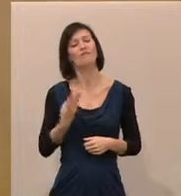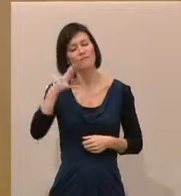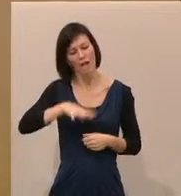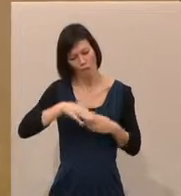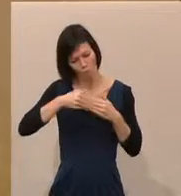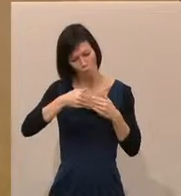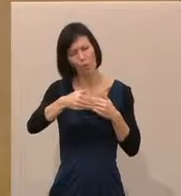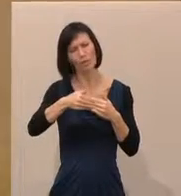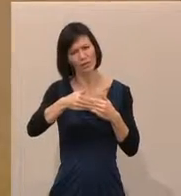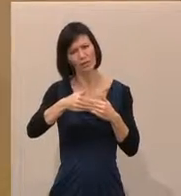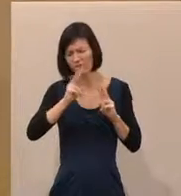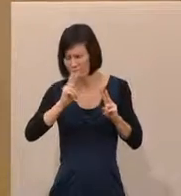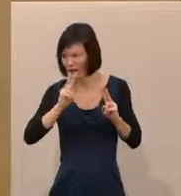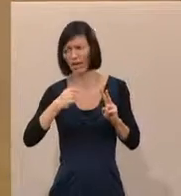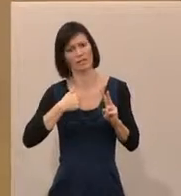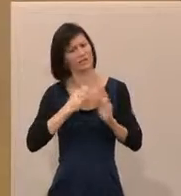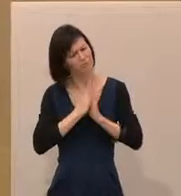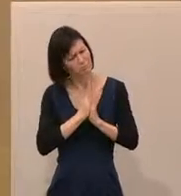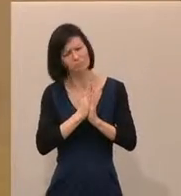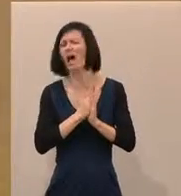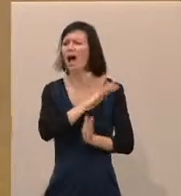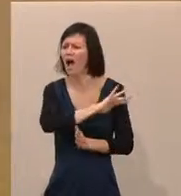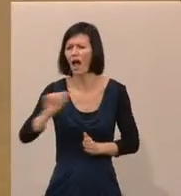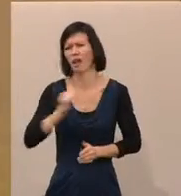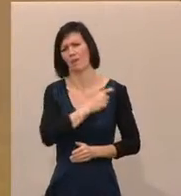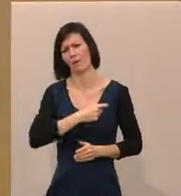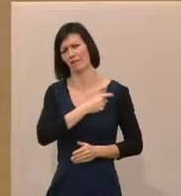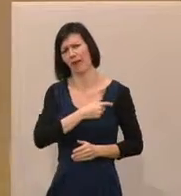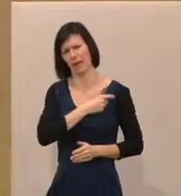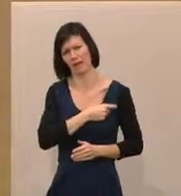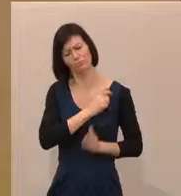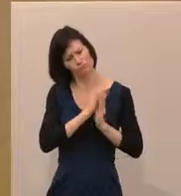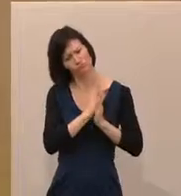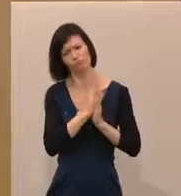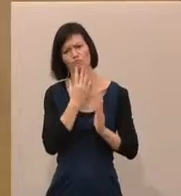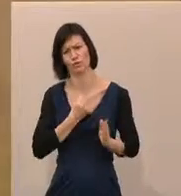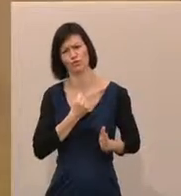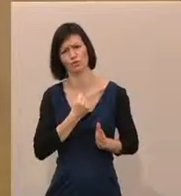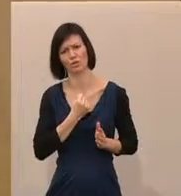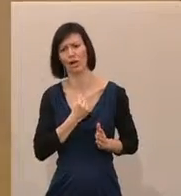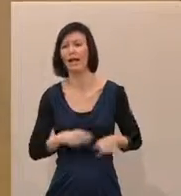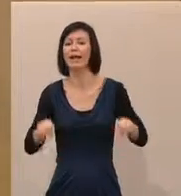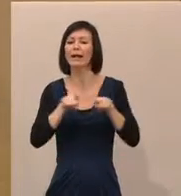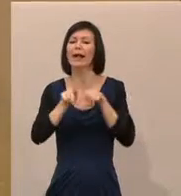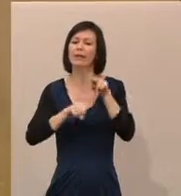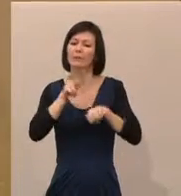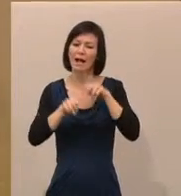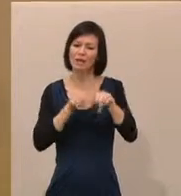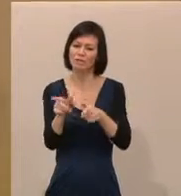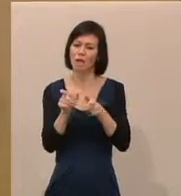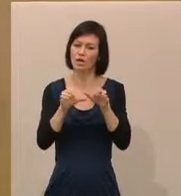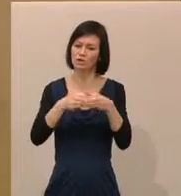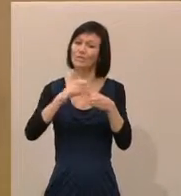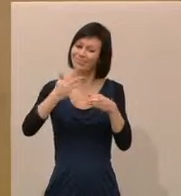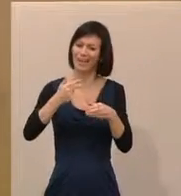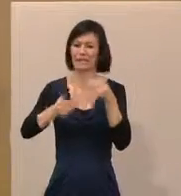4 Monaten, und ich appelliere wirklich an alle Parteien hier in diesem Hohen Haus, im Gleichbehandlungsausschuss in 3 eigenen Sitzungen